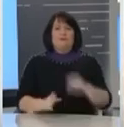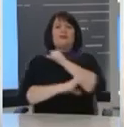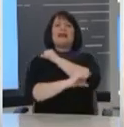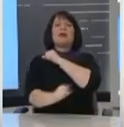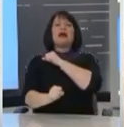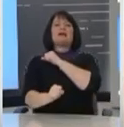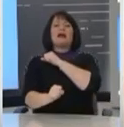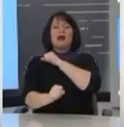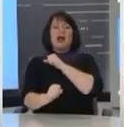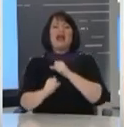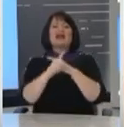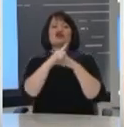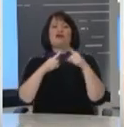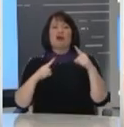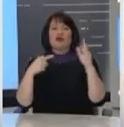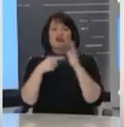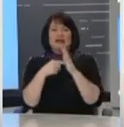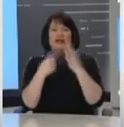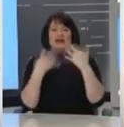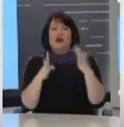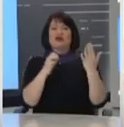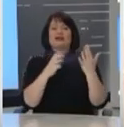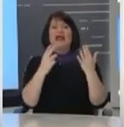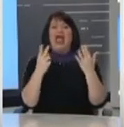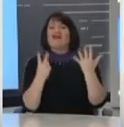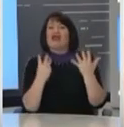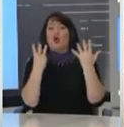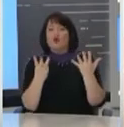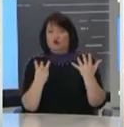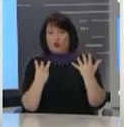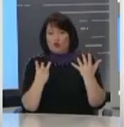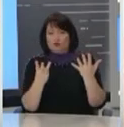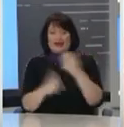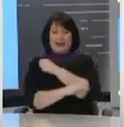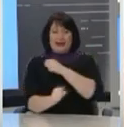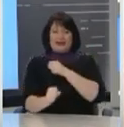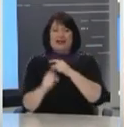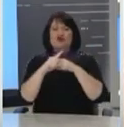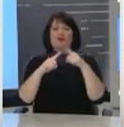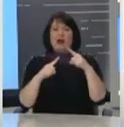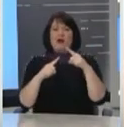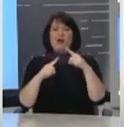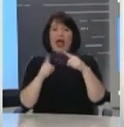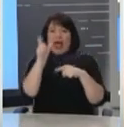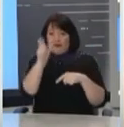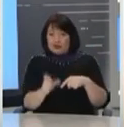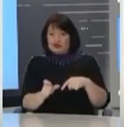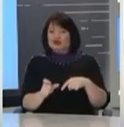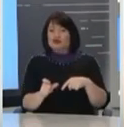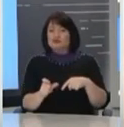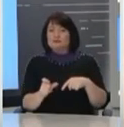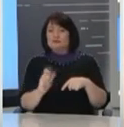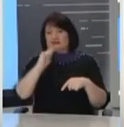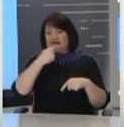του Χριστοφοράκου, το 1997 και 1998 συναντήθηκε ιδιαιτέρως 14 φορές ο